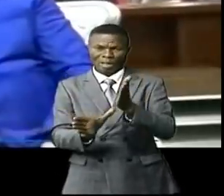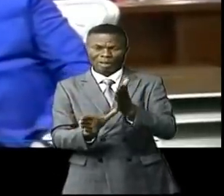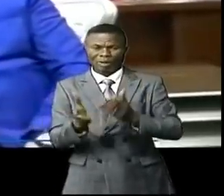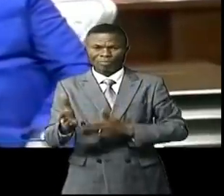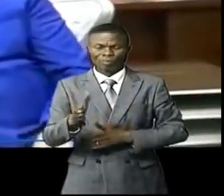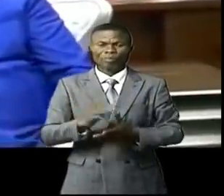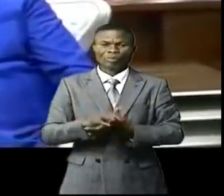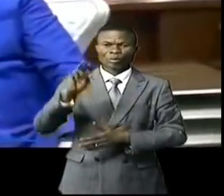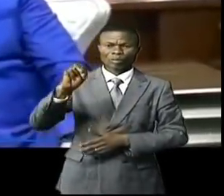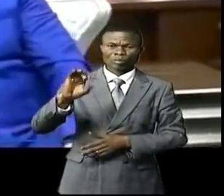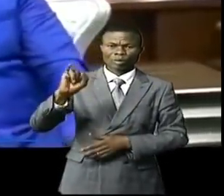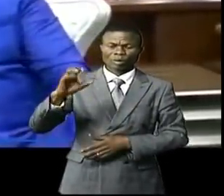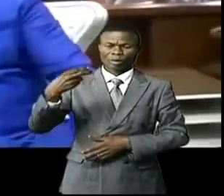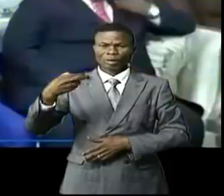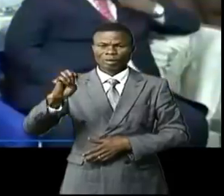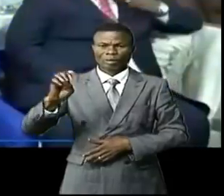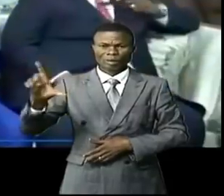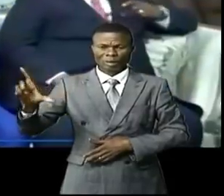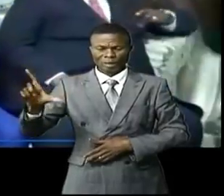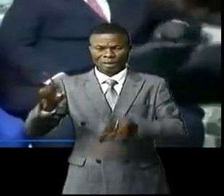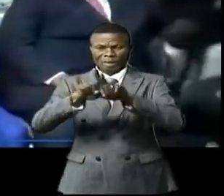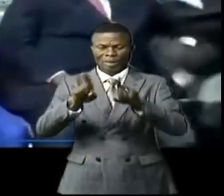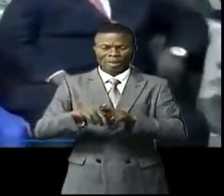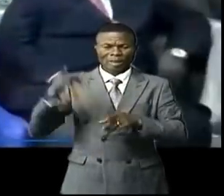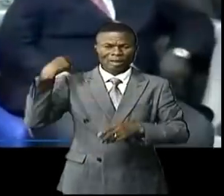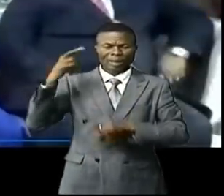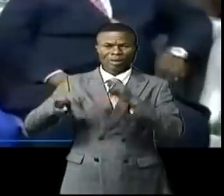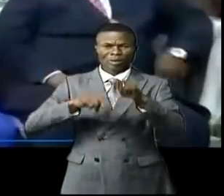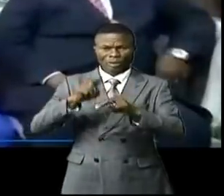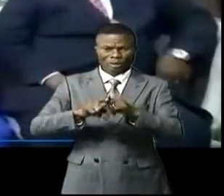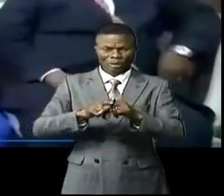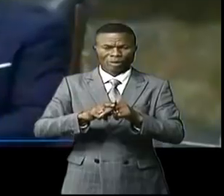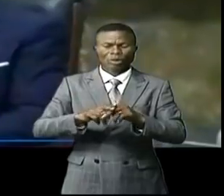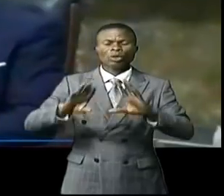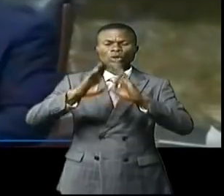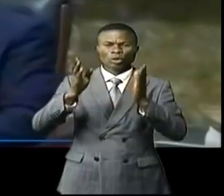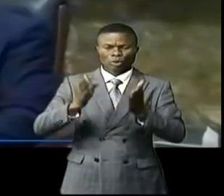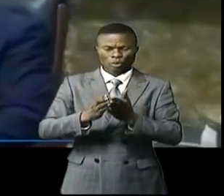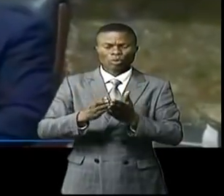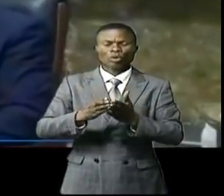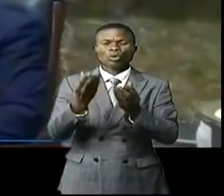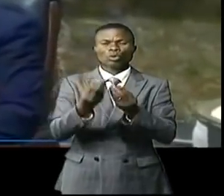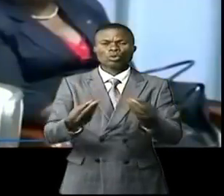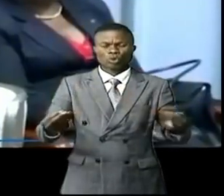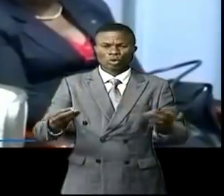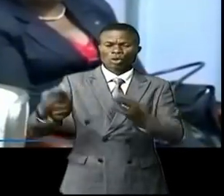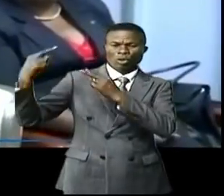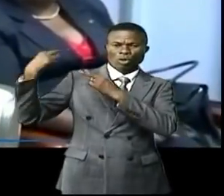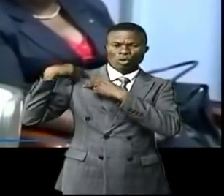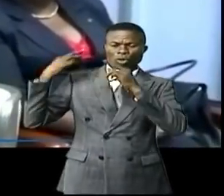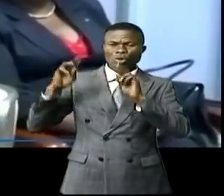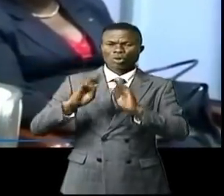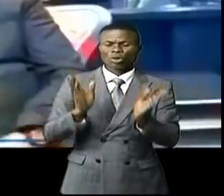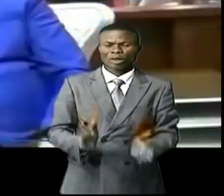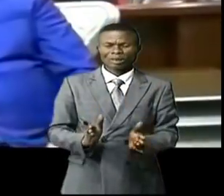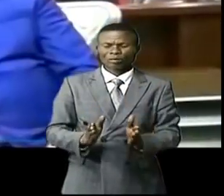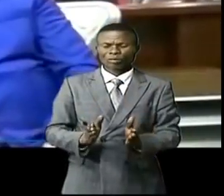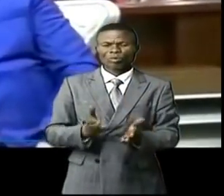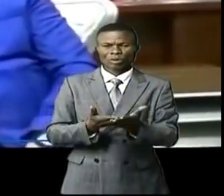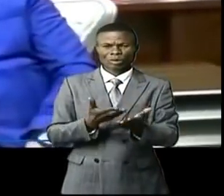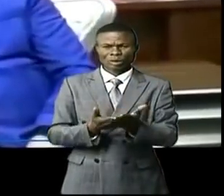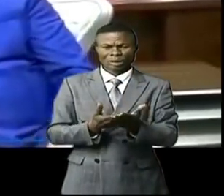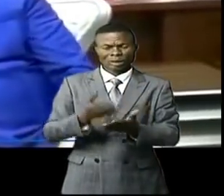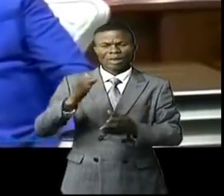Michel Katebengoy, les députés nationaux élus de Lubumbashi ont recueilli la version des faits des responsables de cet organe délibérant. Une